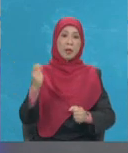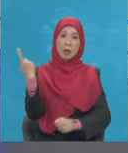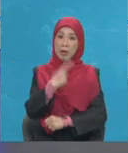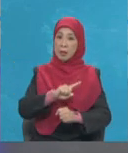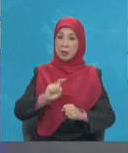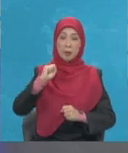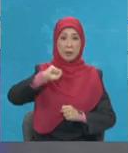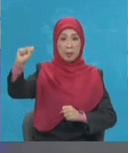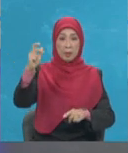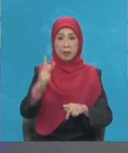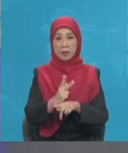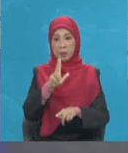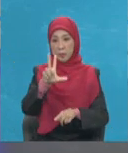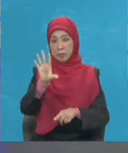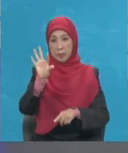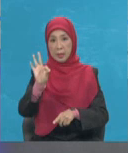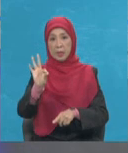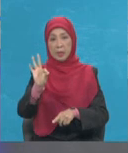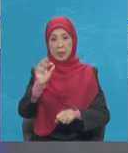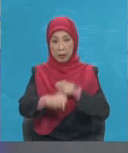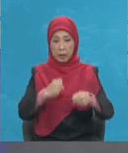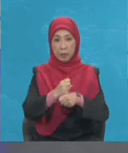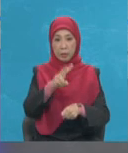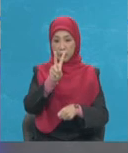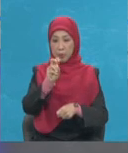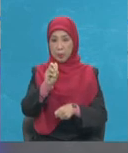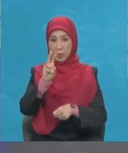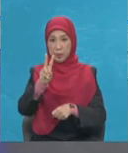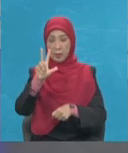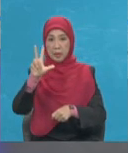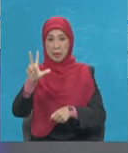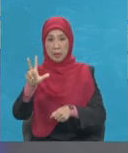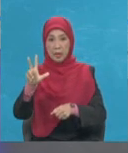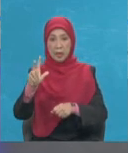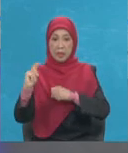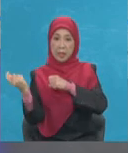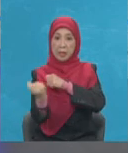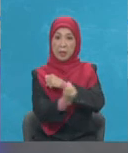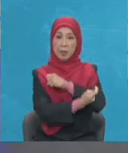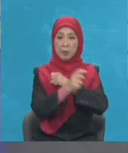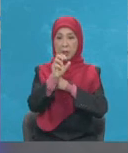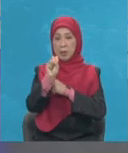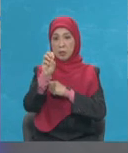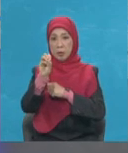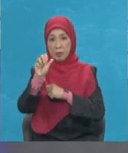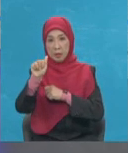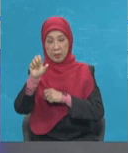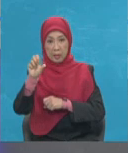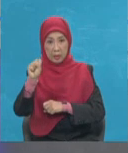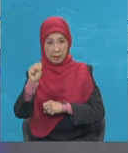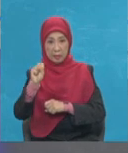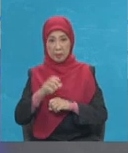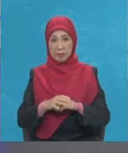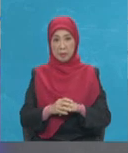Tahun Hari Kebangsaan ke-39 tahun 2023 di Taman Haji Semuda Omar Ali Saifuddin di